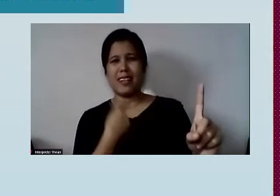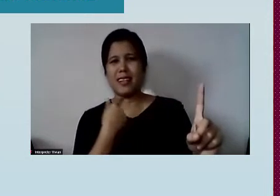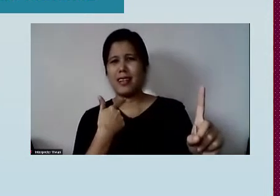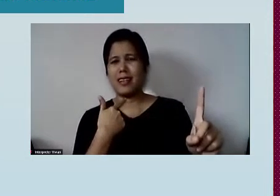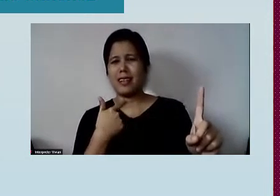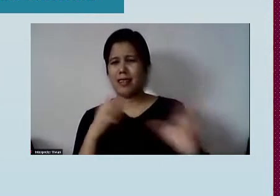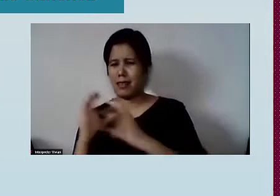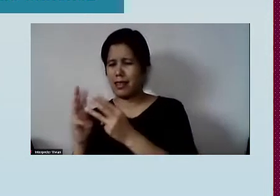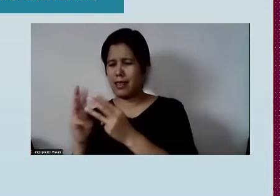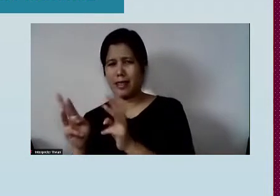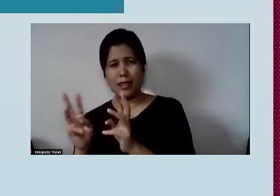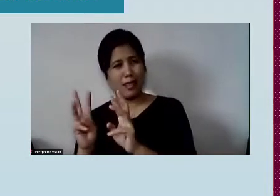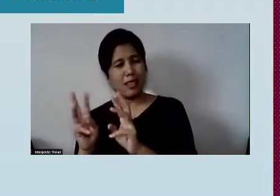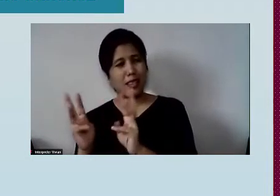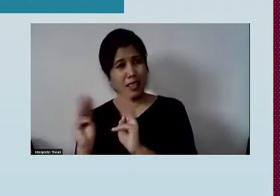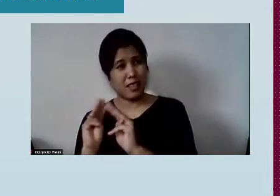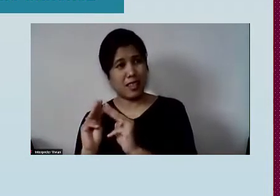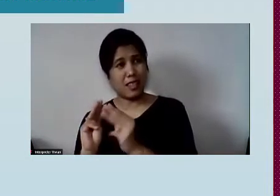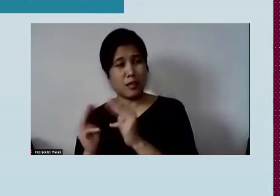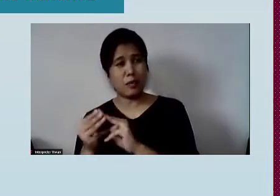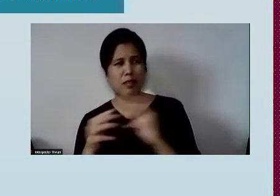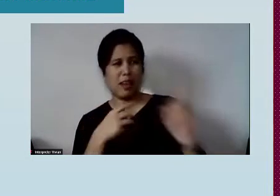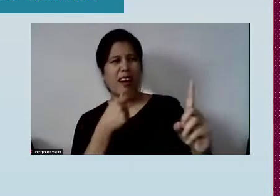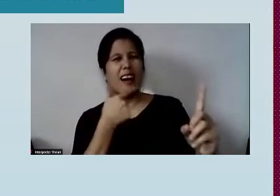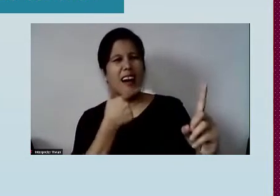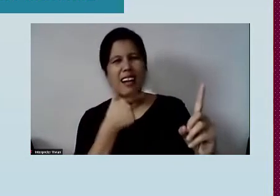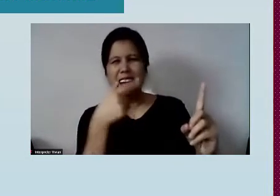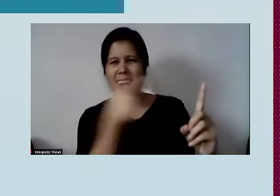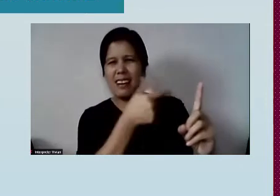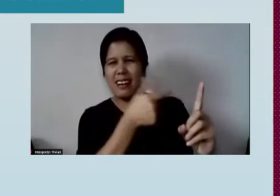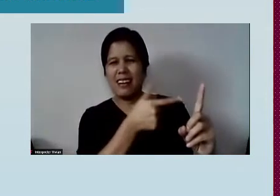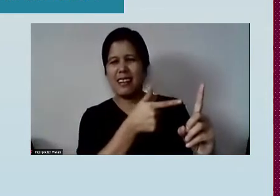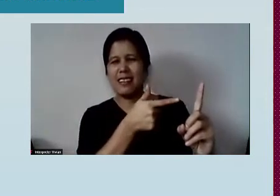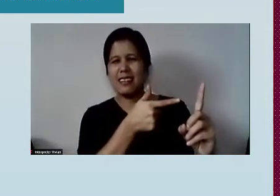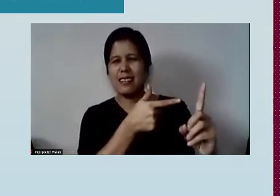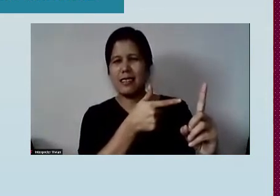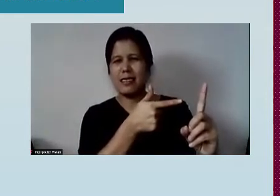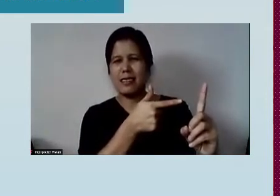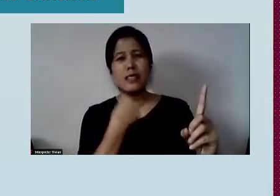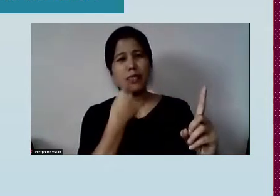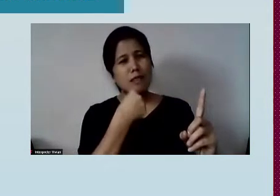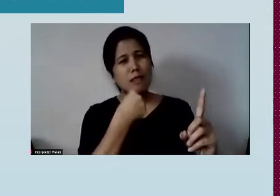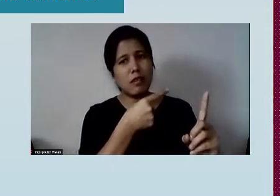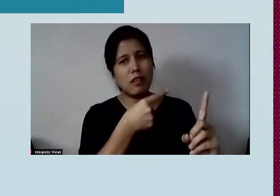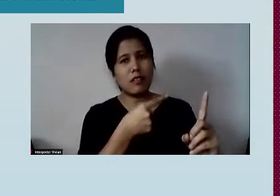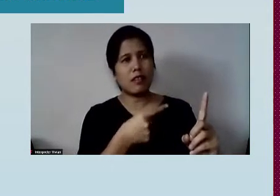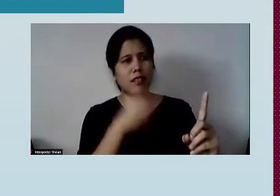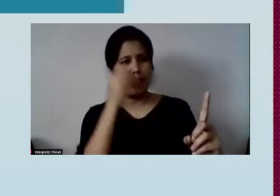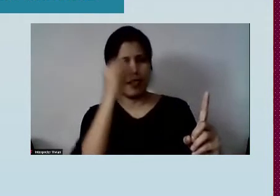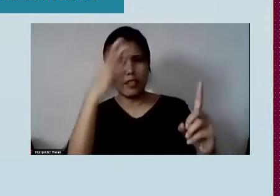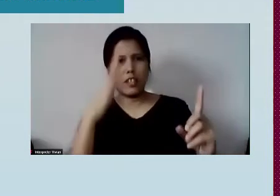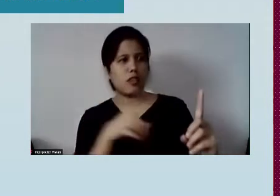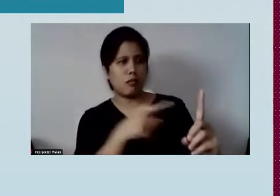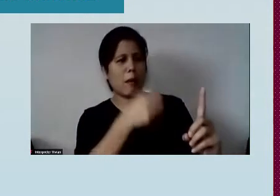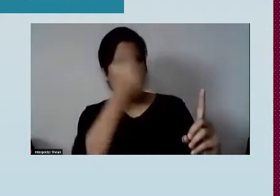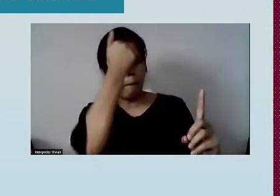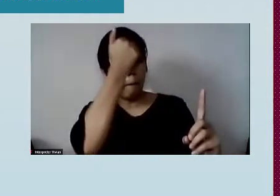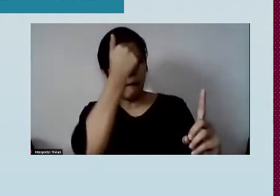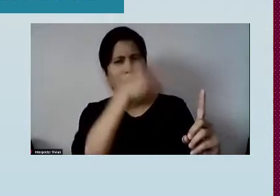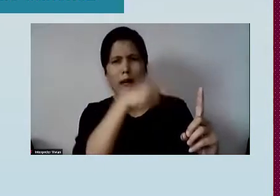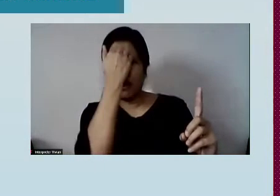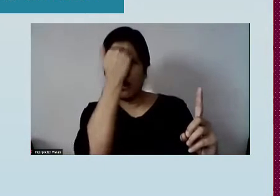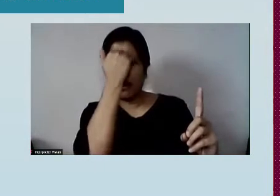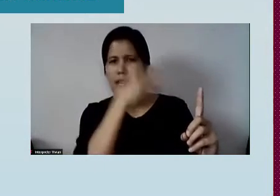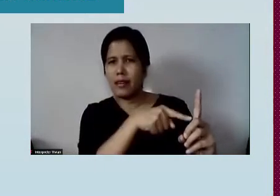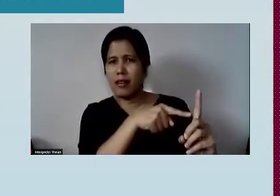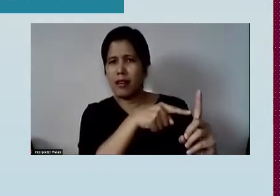kanyang mga classmates, including the teachers. No? At palagi siya nga sinasabihan ng teacher, "Oy, ang bobo mo naman."